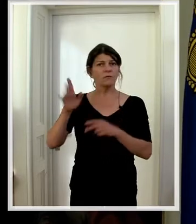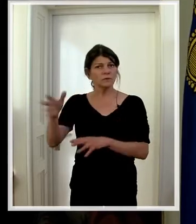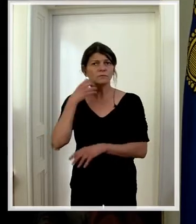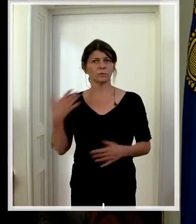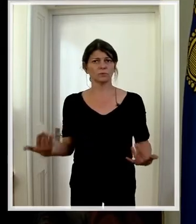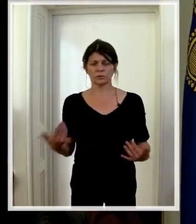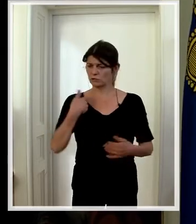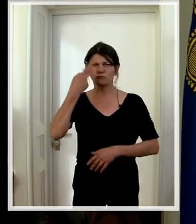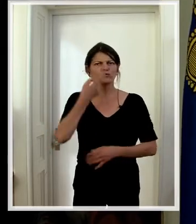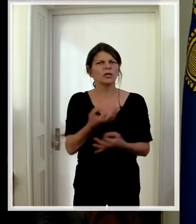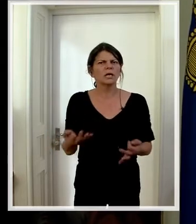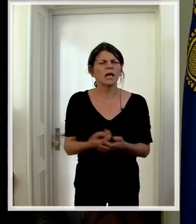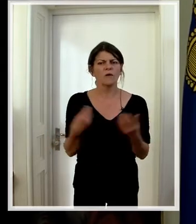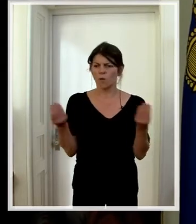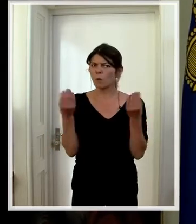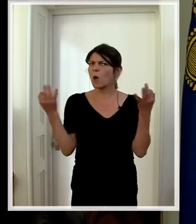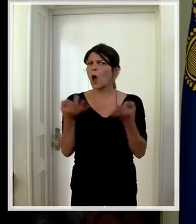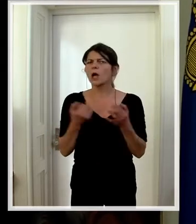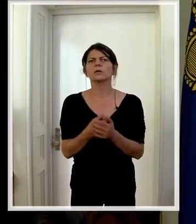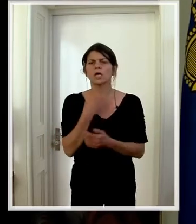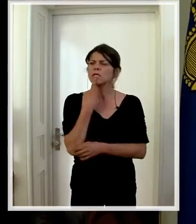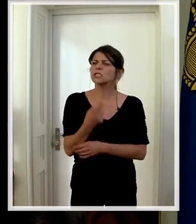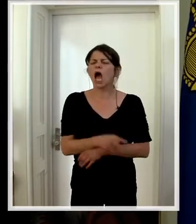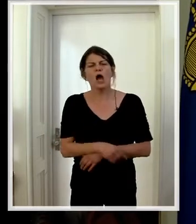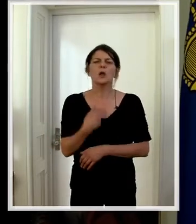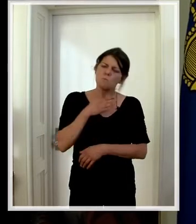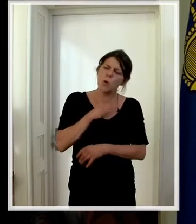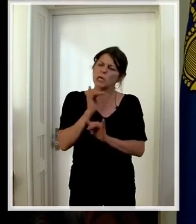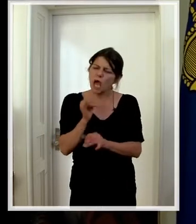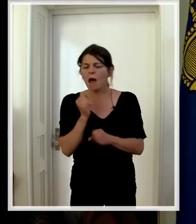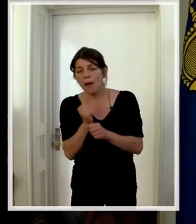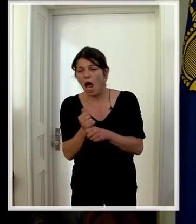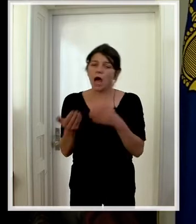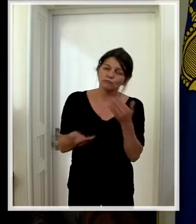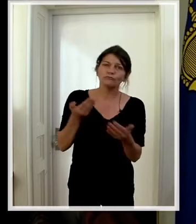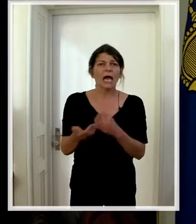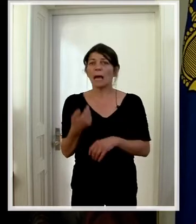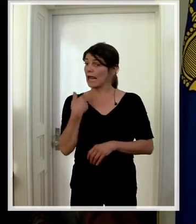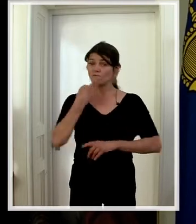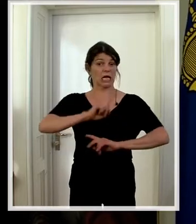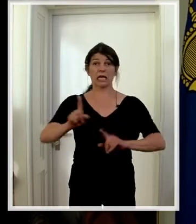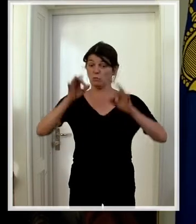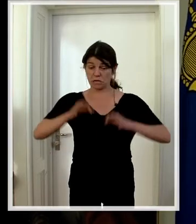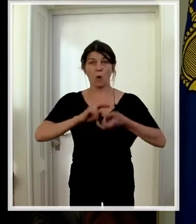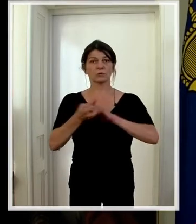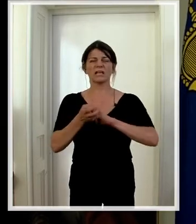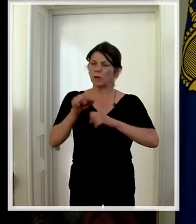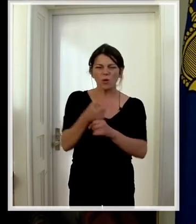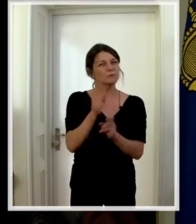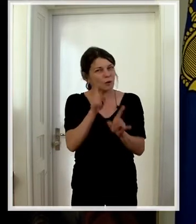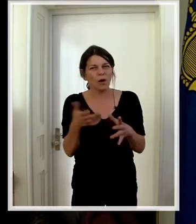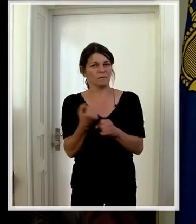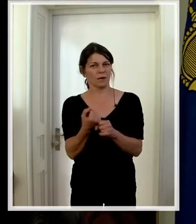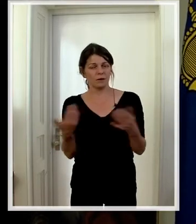nicht verstehen, warum man heute hergeht und sieht, wir wollen schon, dass etwas passiert. Wir möchten zwar nichts realisieren, wir möchten aber schon, dass etwas